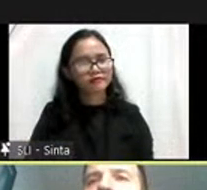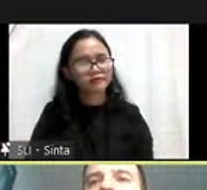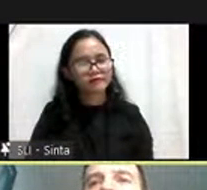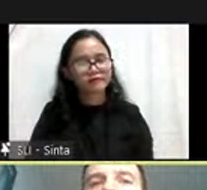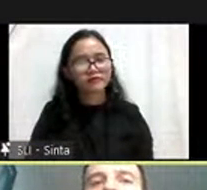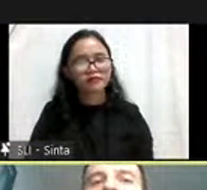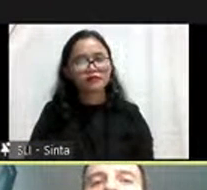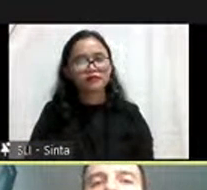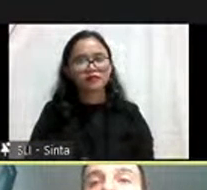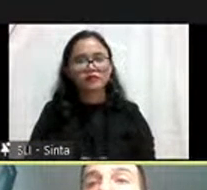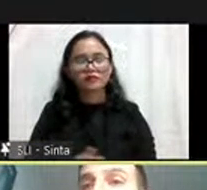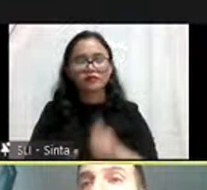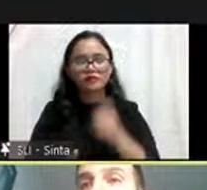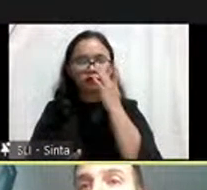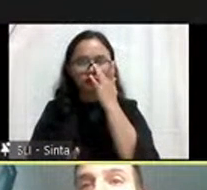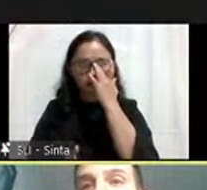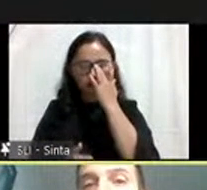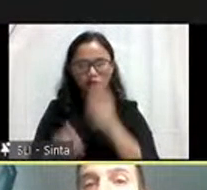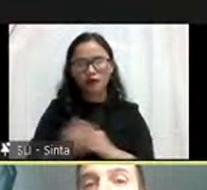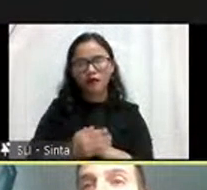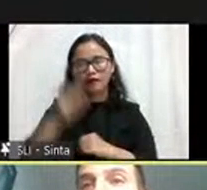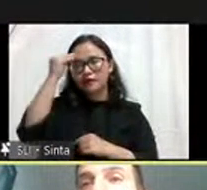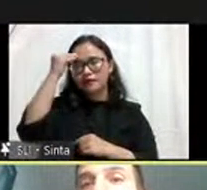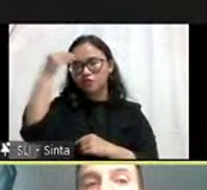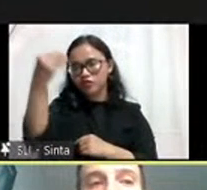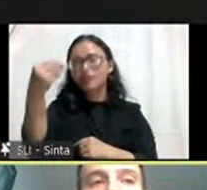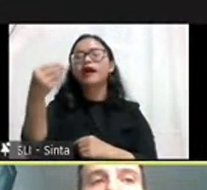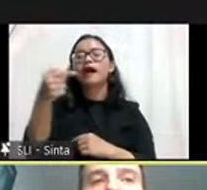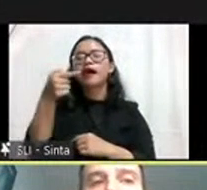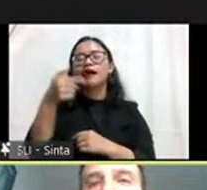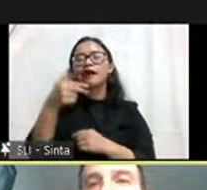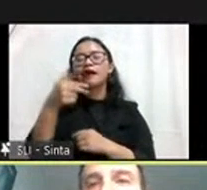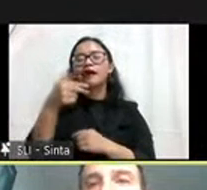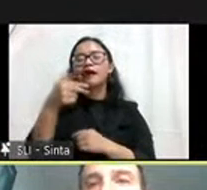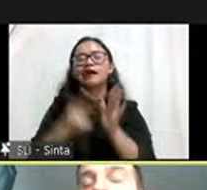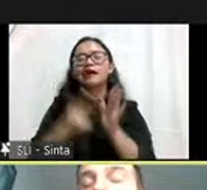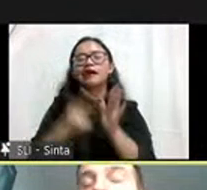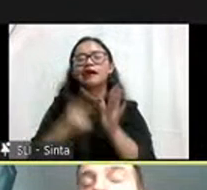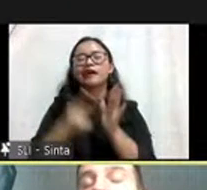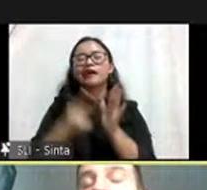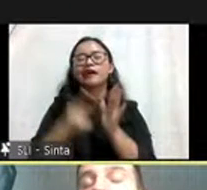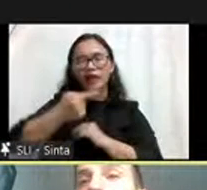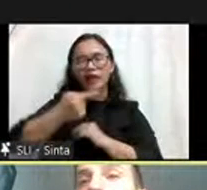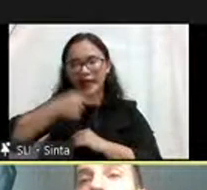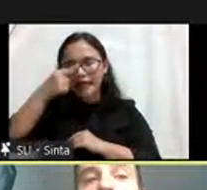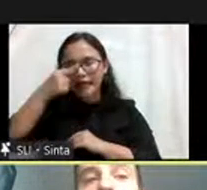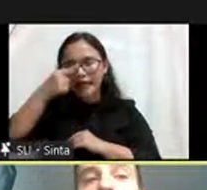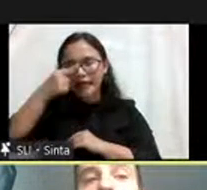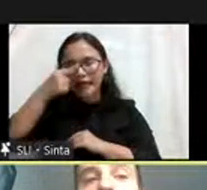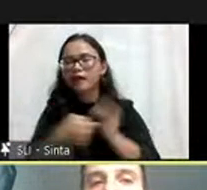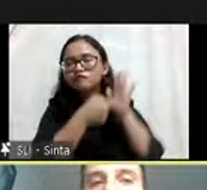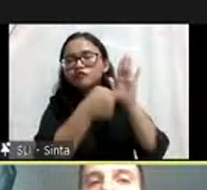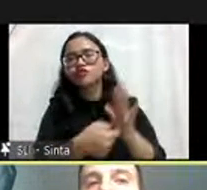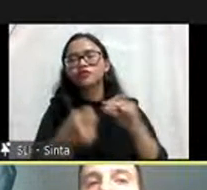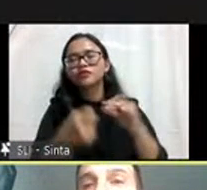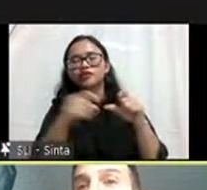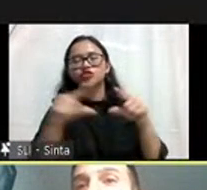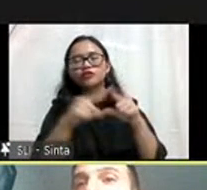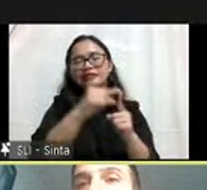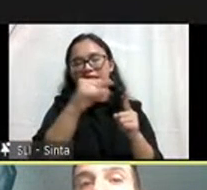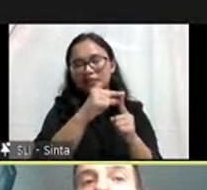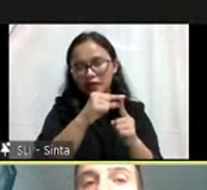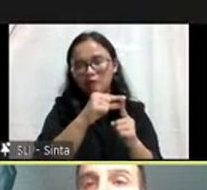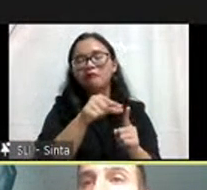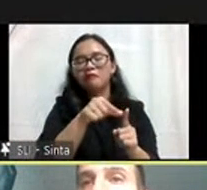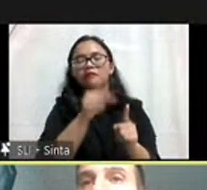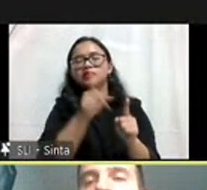tentunya Rencana Aksi Nasional Thailand secara spesifik menyebutkan mengenai slab menyebutkan mengenai hal ini di atas kertas